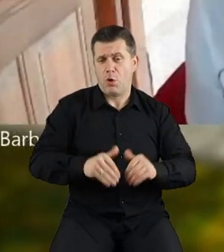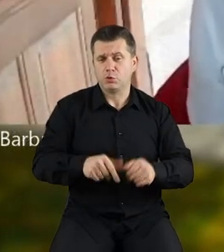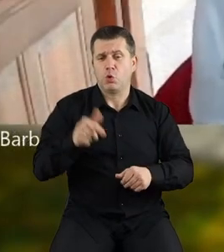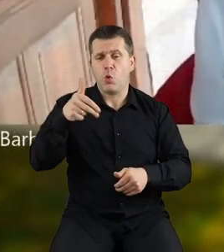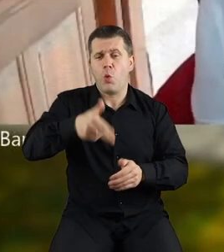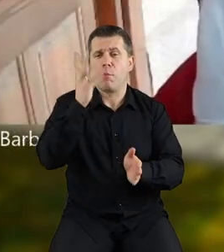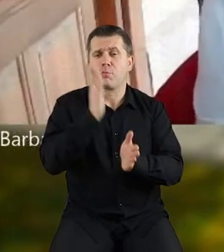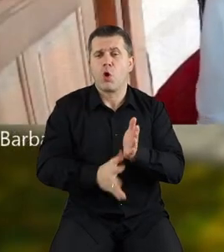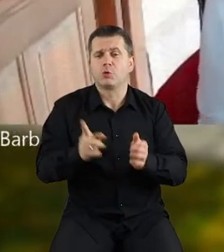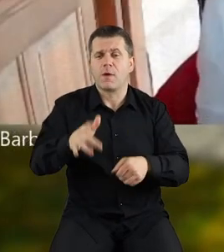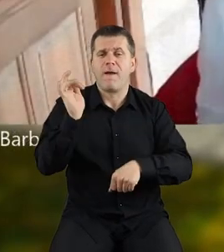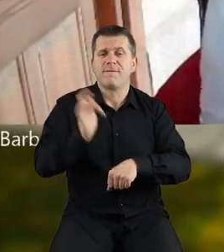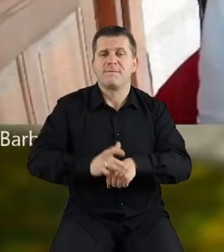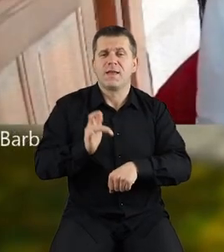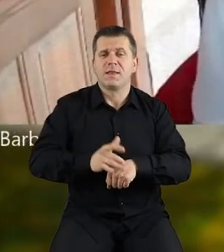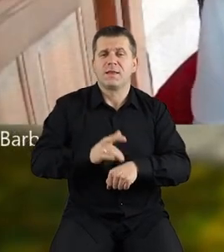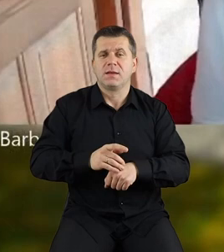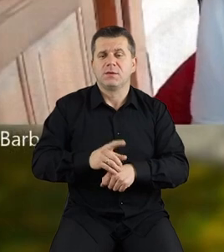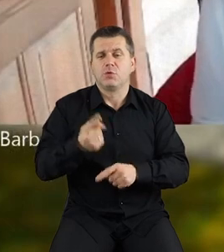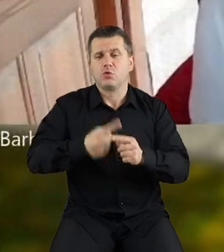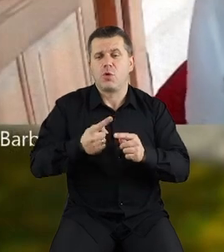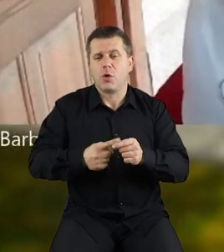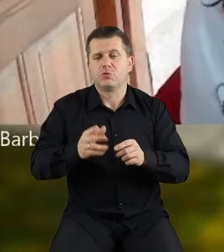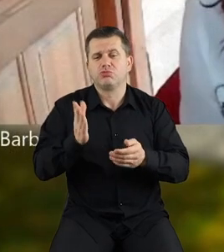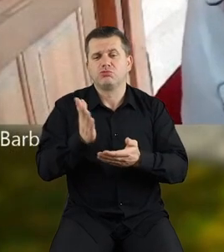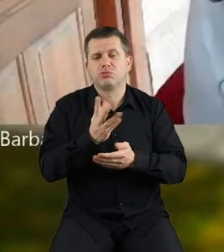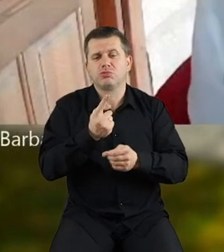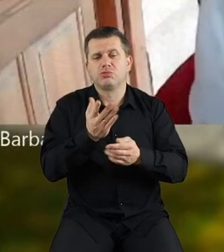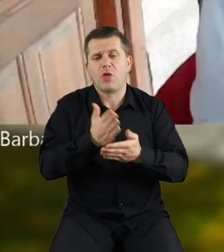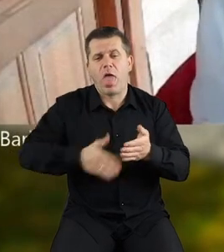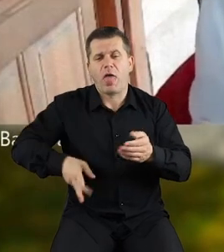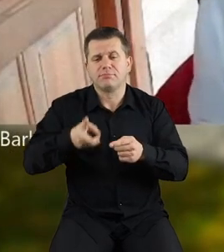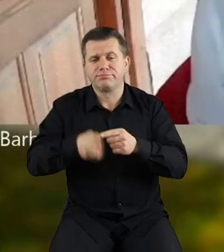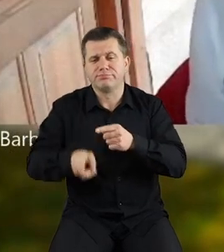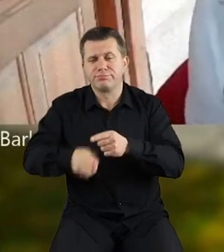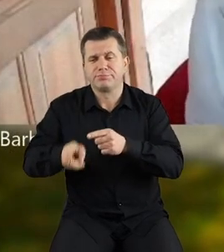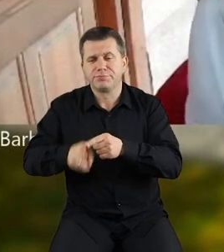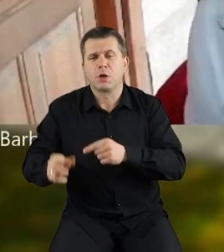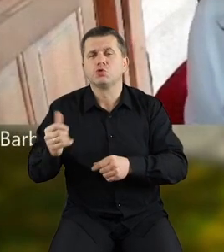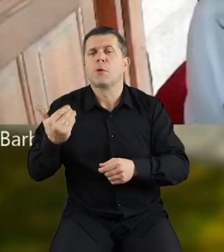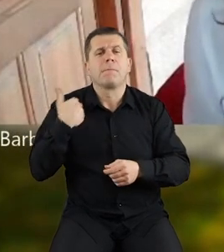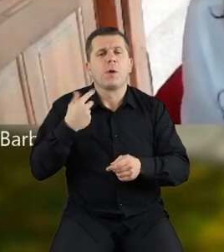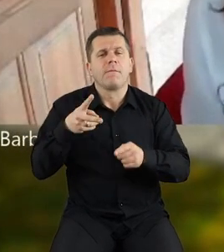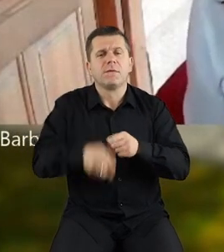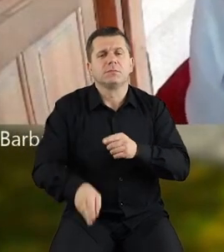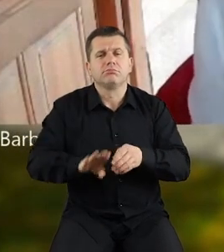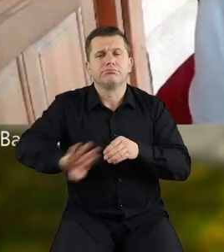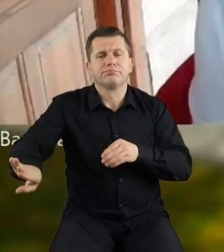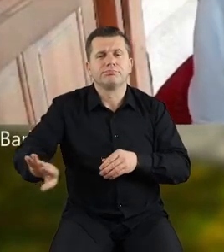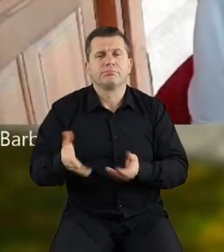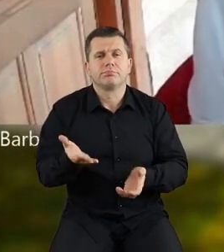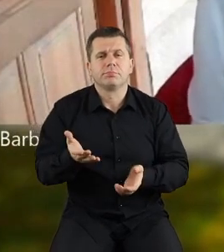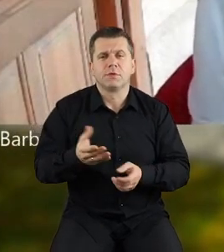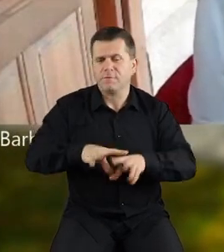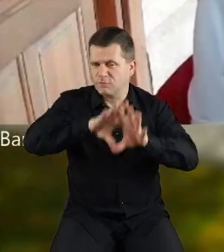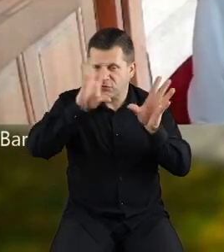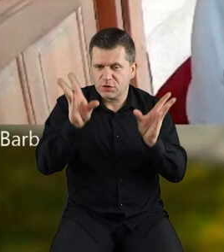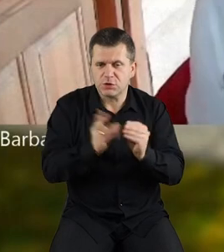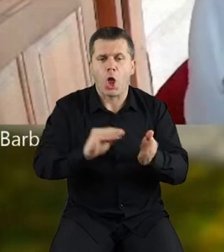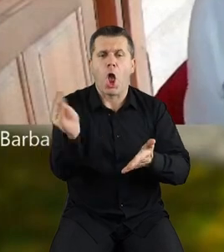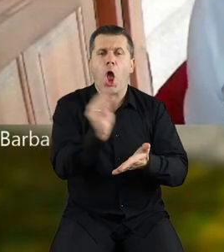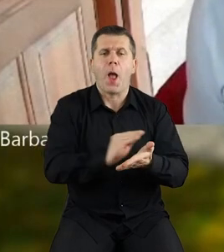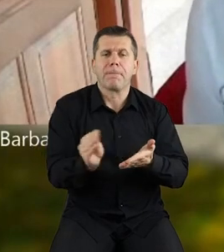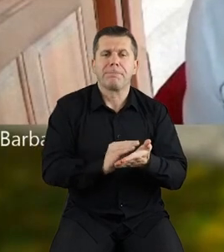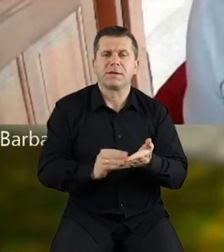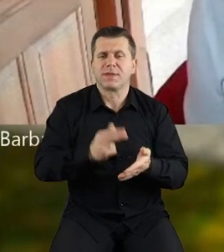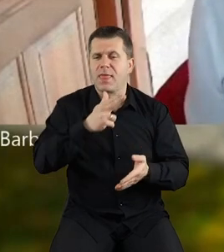to uproszczenie wynikło z powycinanych części, A bo właśnie, to jest a co było trzecia. Wycięte, powiedz?